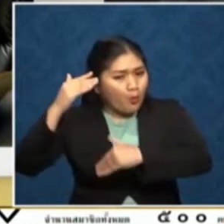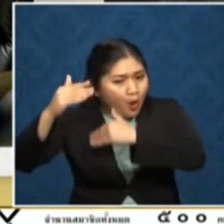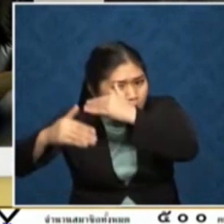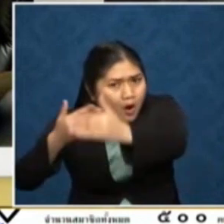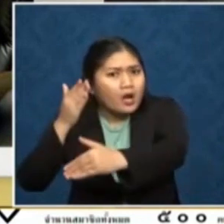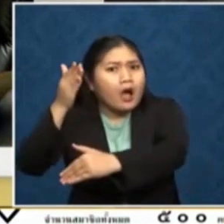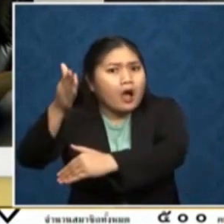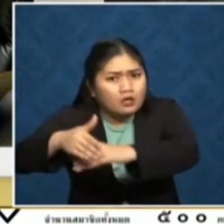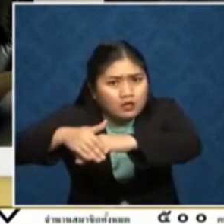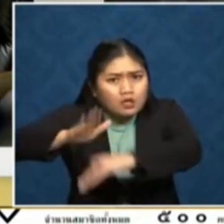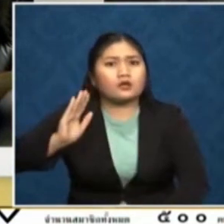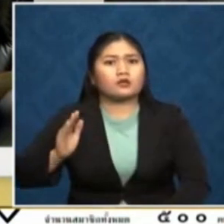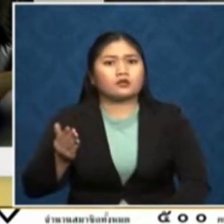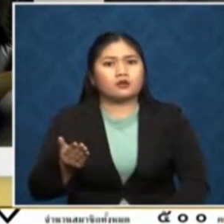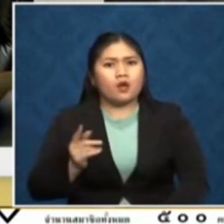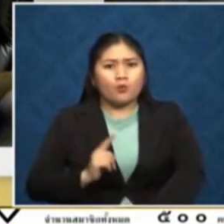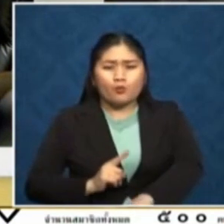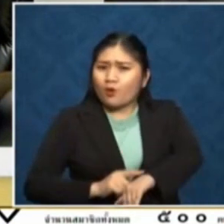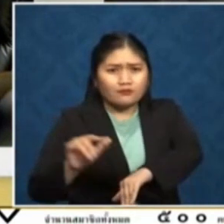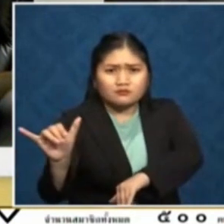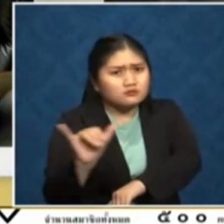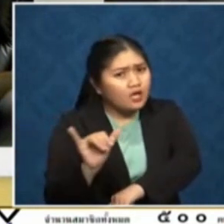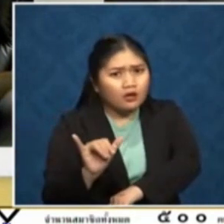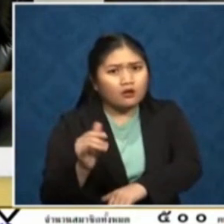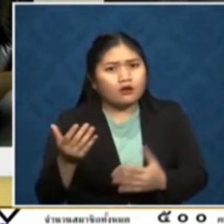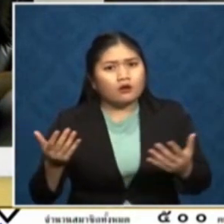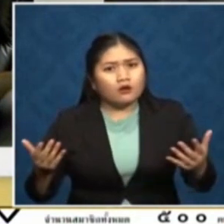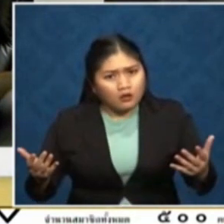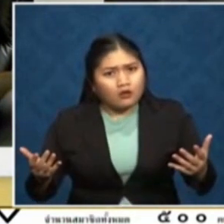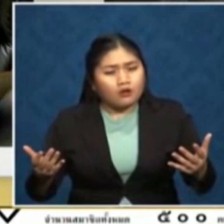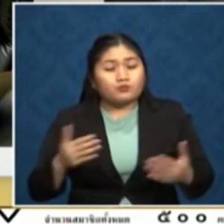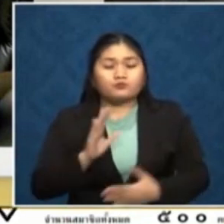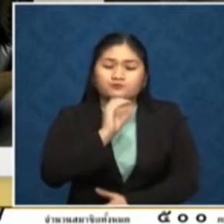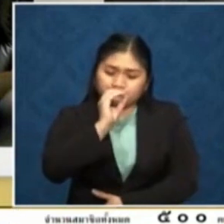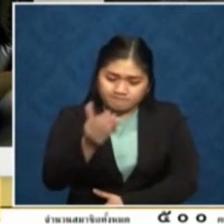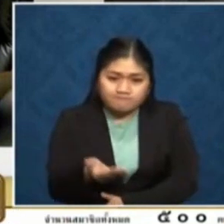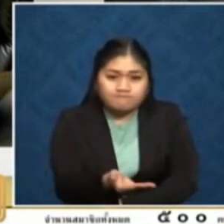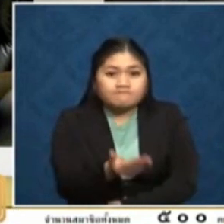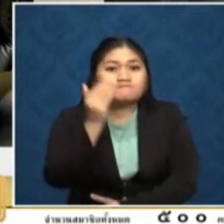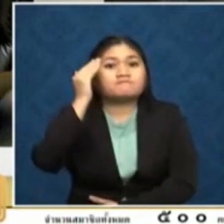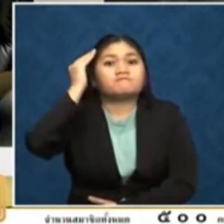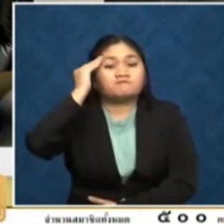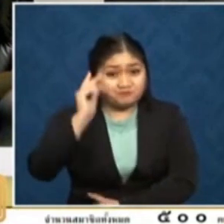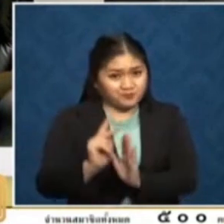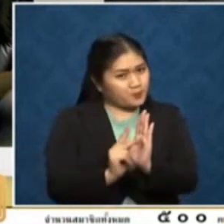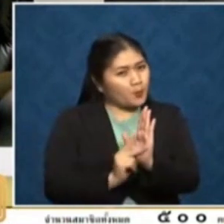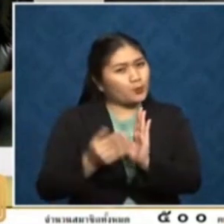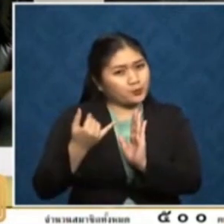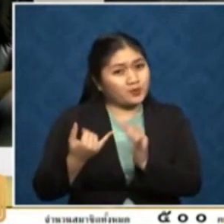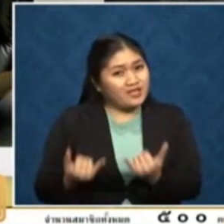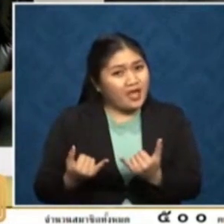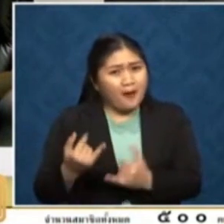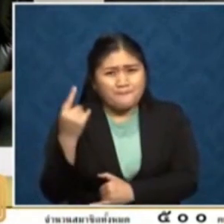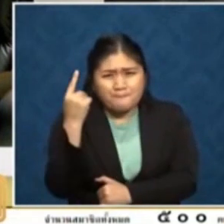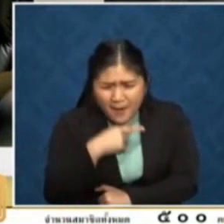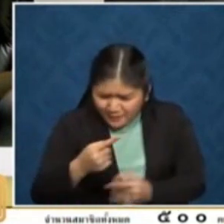พูดอย่างนี้นะครับเพราะว่าหลายท่านมองเห็นว่ากฎหมายนี้ไม่ปกติกฎหมายนี้มีความก้าวหน้าเกินไปก